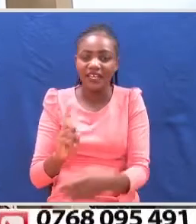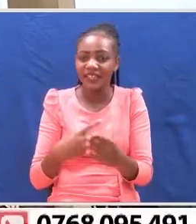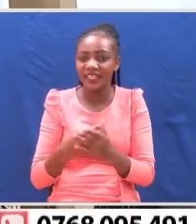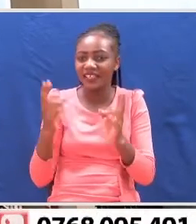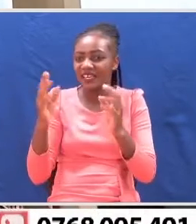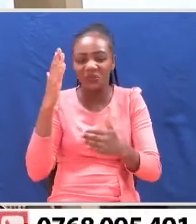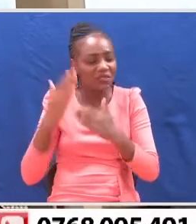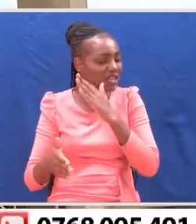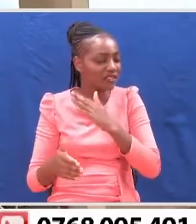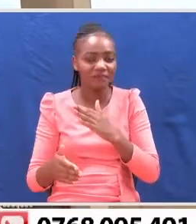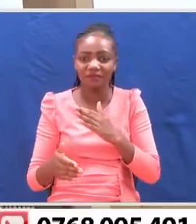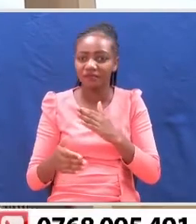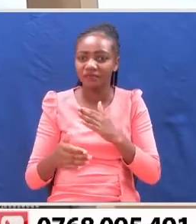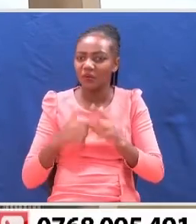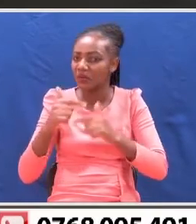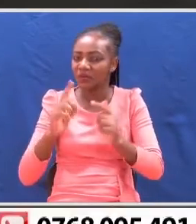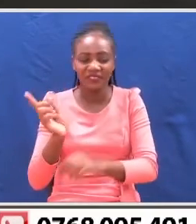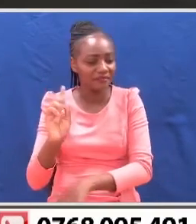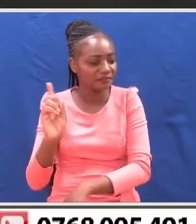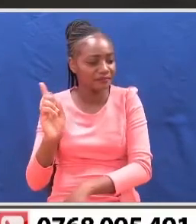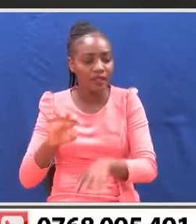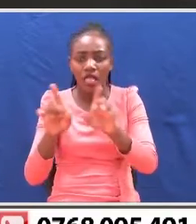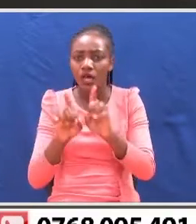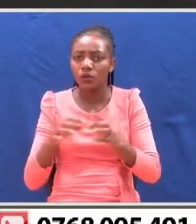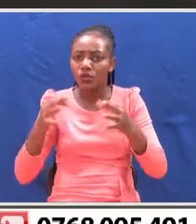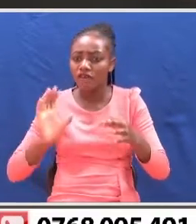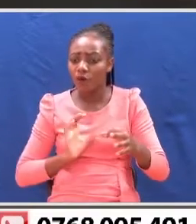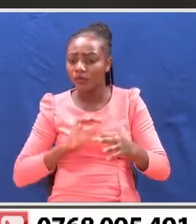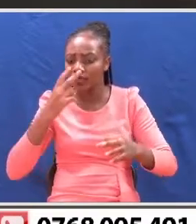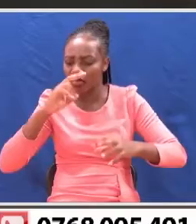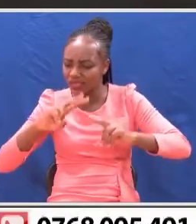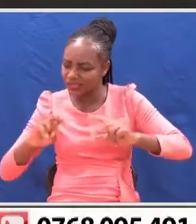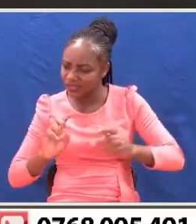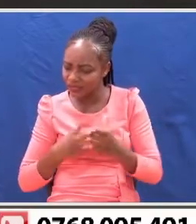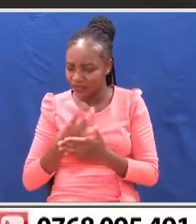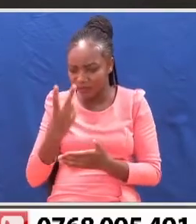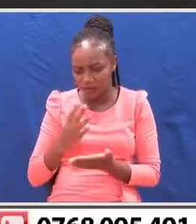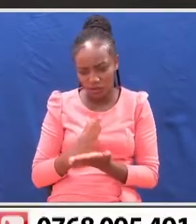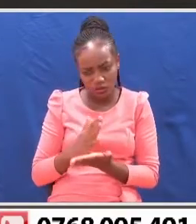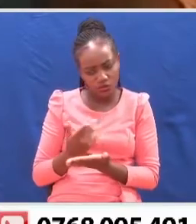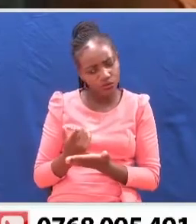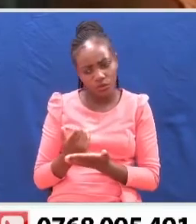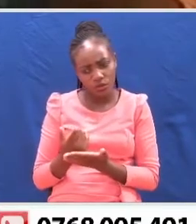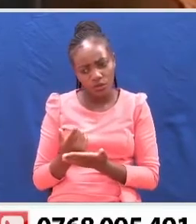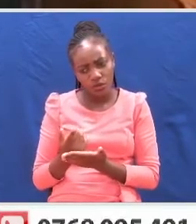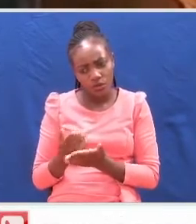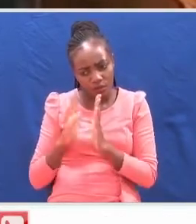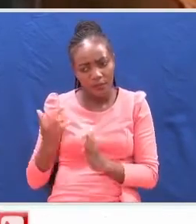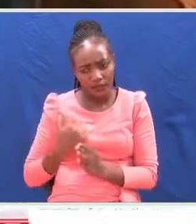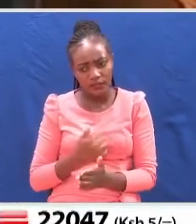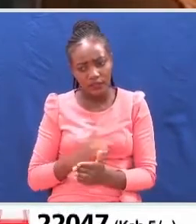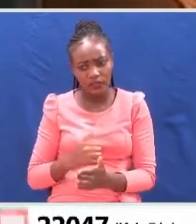maneno inaishia hapo, hakuna mahali inapelekwa tena. Kama wanapata kwamba kuna hatia, basi ndio inarudishwa